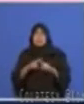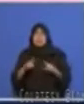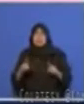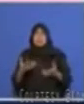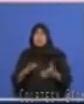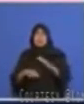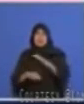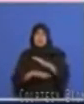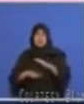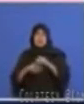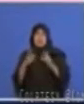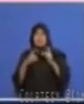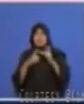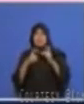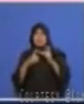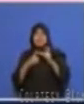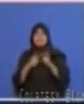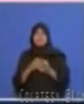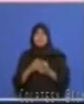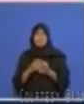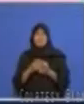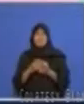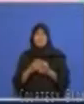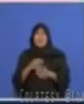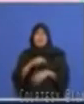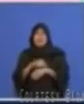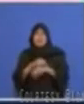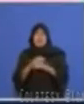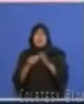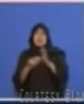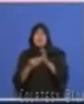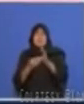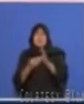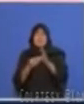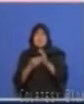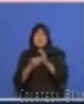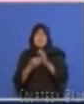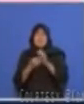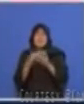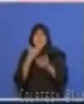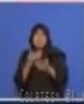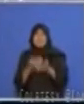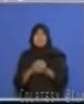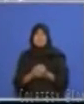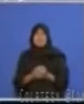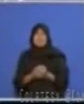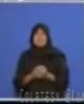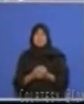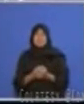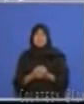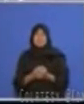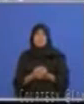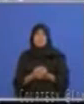berstandar Maka jangan pernah berpikir produkas pertanian akan dicapai silakan Pak Andi Sudirman